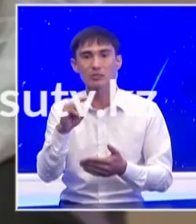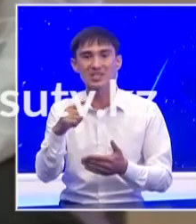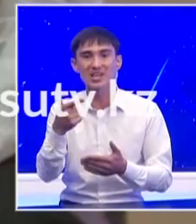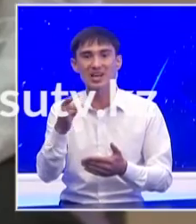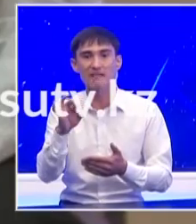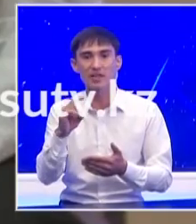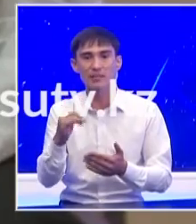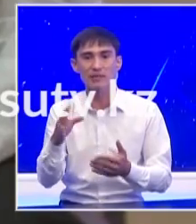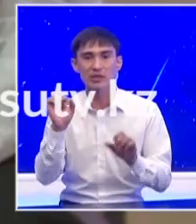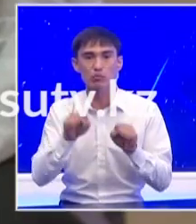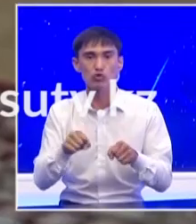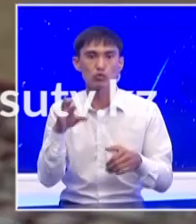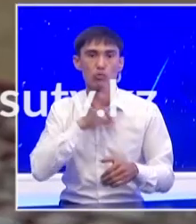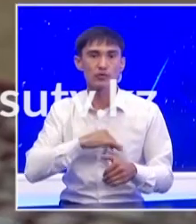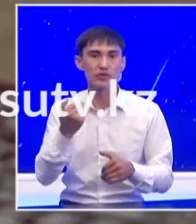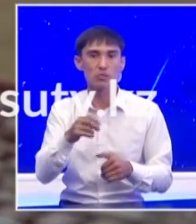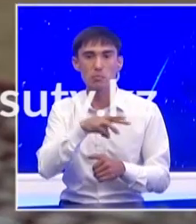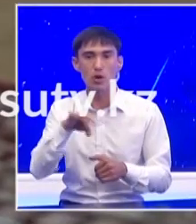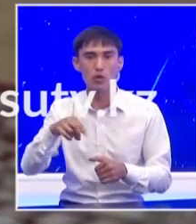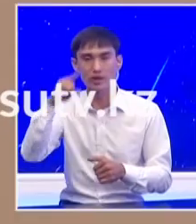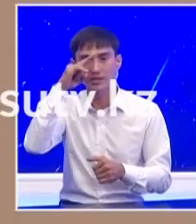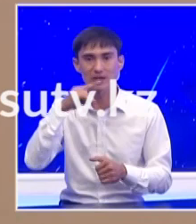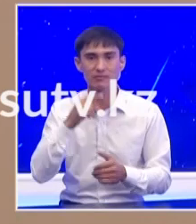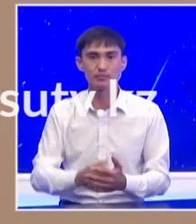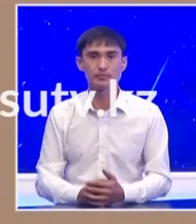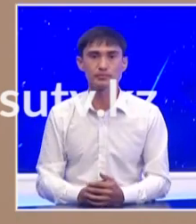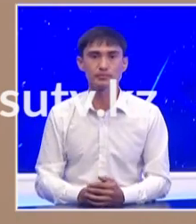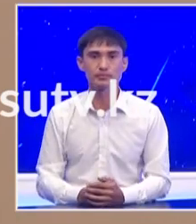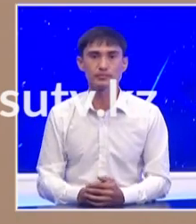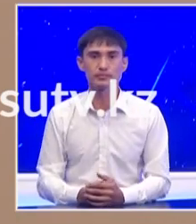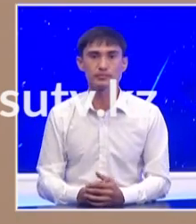дав возможность пользоваться ею миллионам казахов.